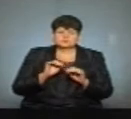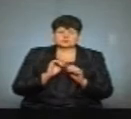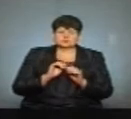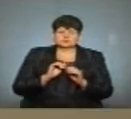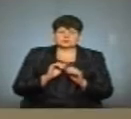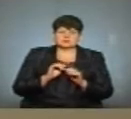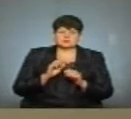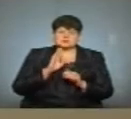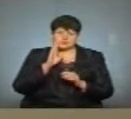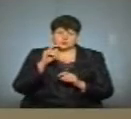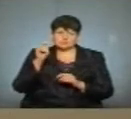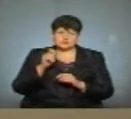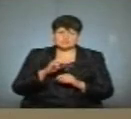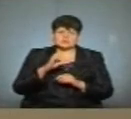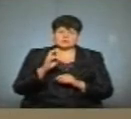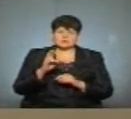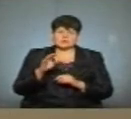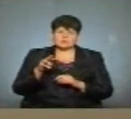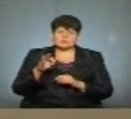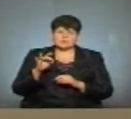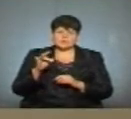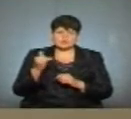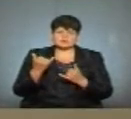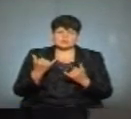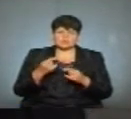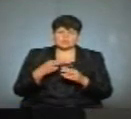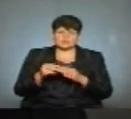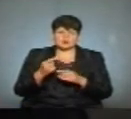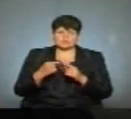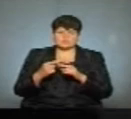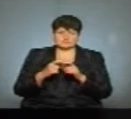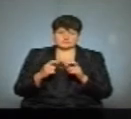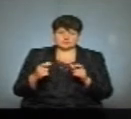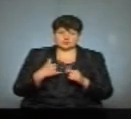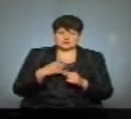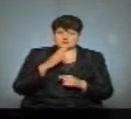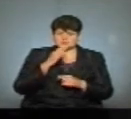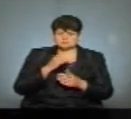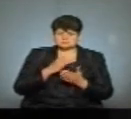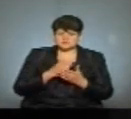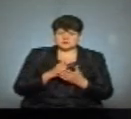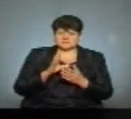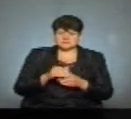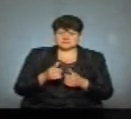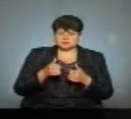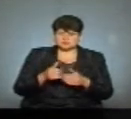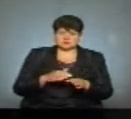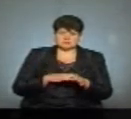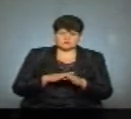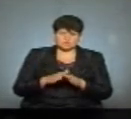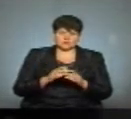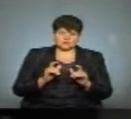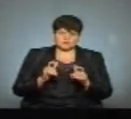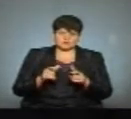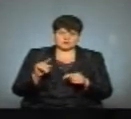ранковим рейсом приїхала зі Скоморох. Зараз жінка купує зворотній квиток. Нормально, маршрутка ходить, все добре, все, всі дотримуються